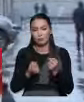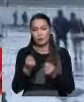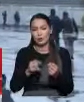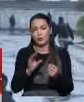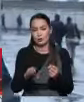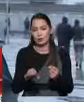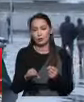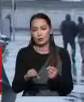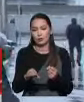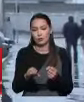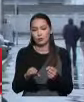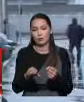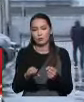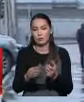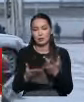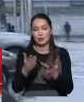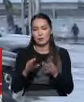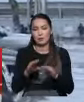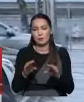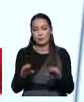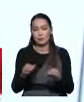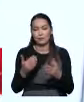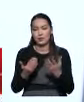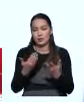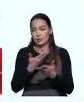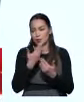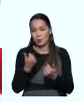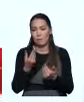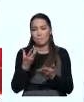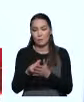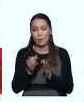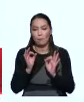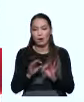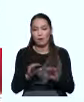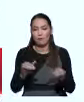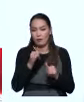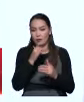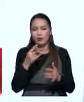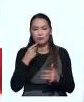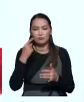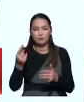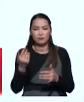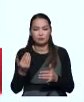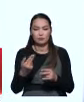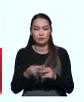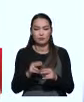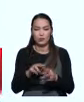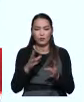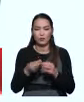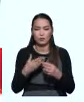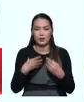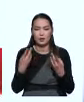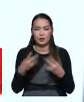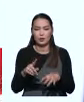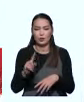дұрыс парковка болмаса платный дұрыс қоя алмайды да. Алып тастау керек бәрін. В общем, керегі жоқ бізге. Потому